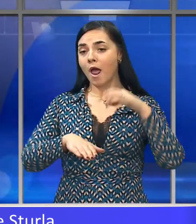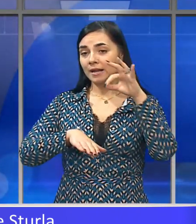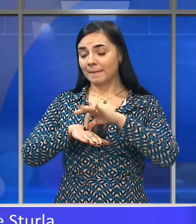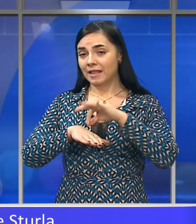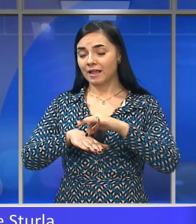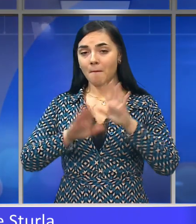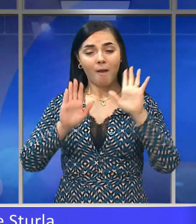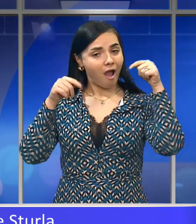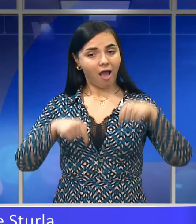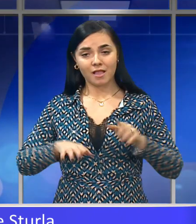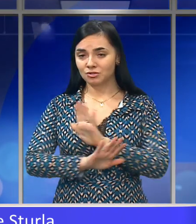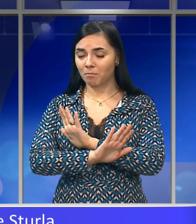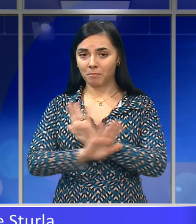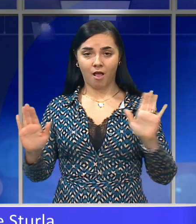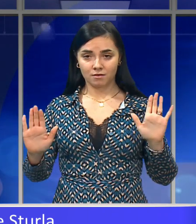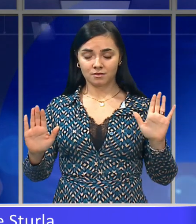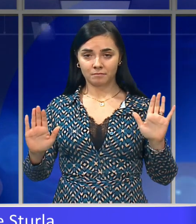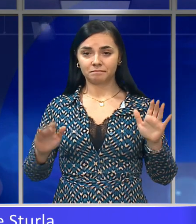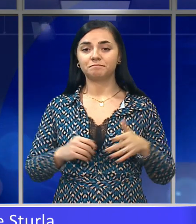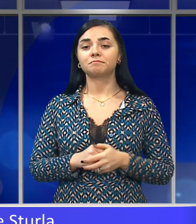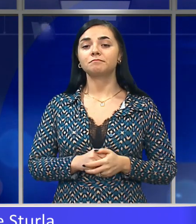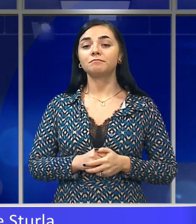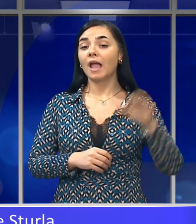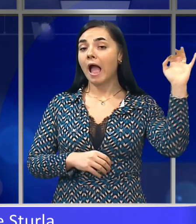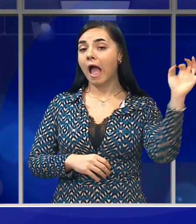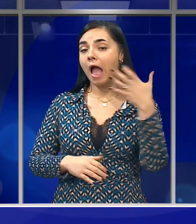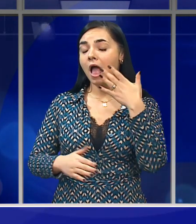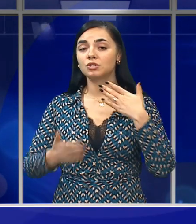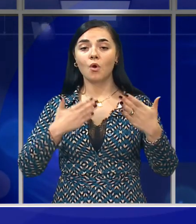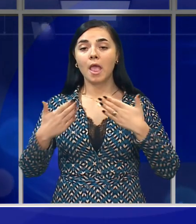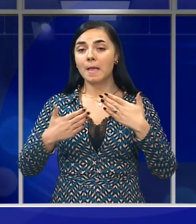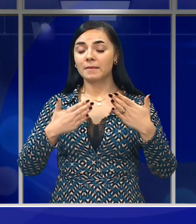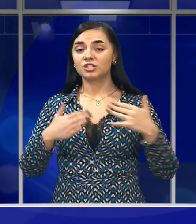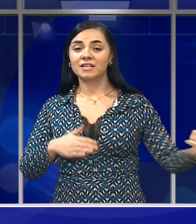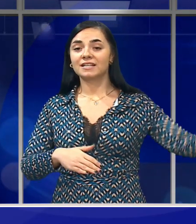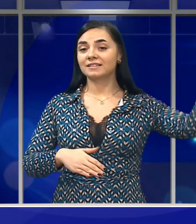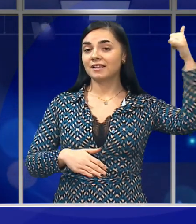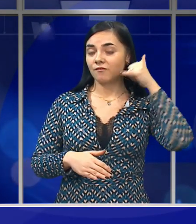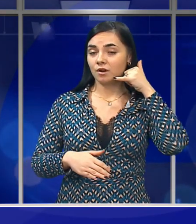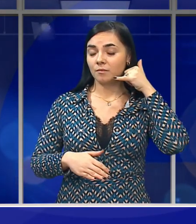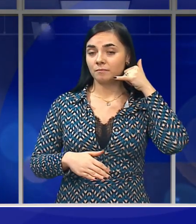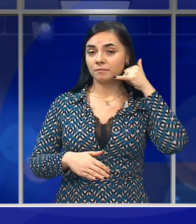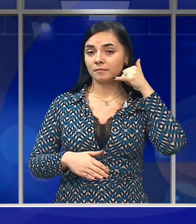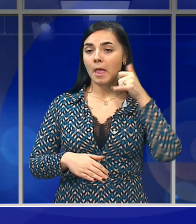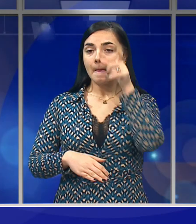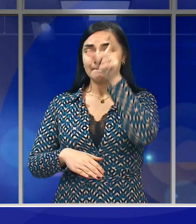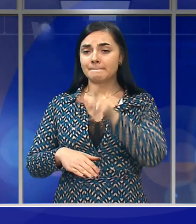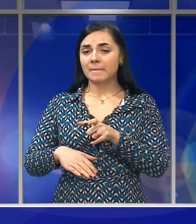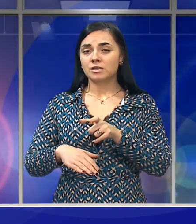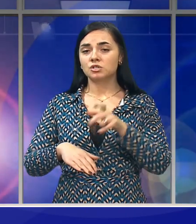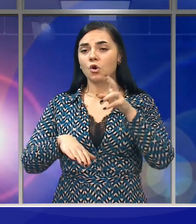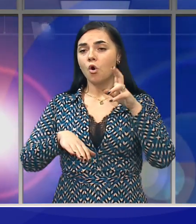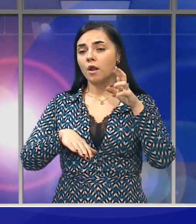in ciascun comune in caso di emergenza verrà contattato un medico che potrà partire